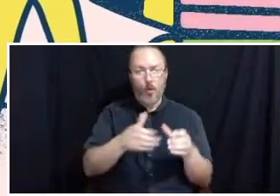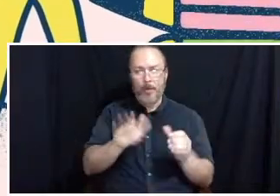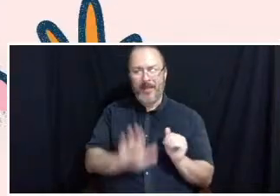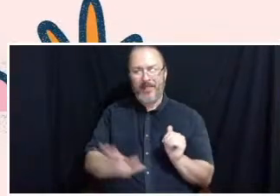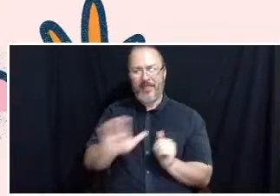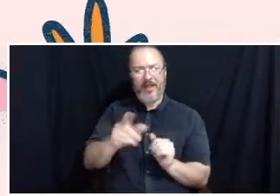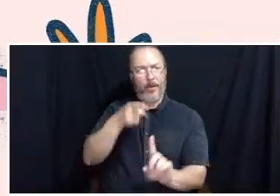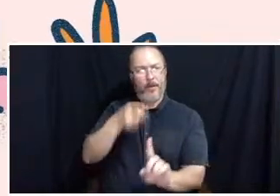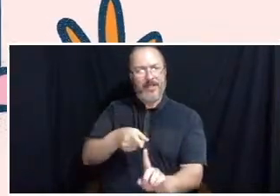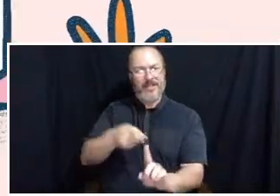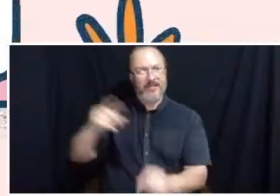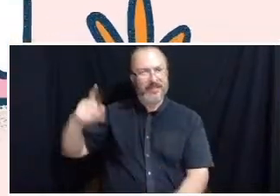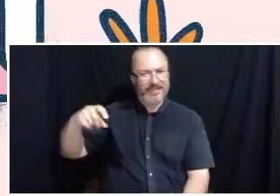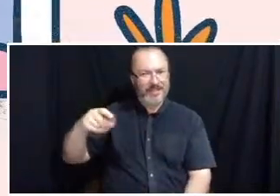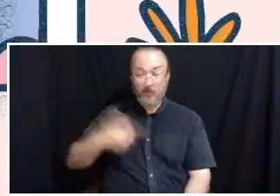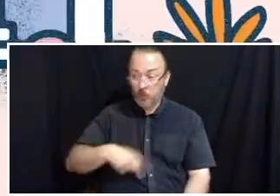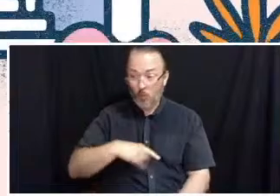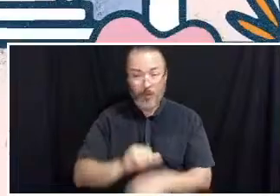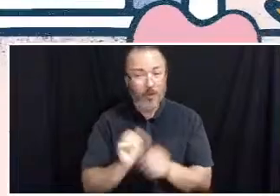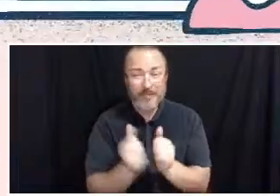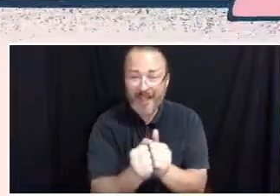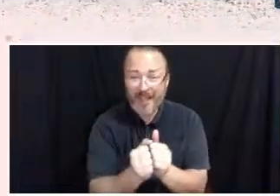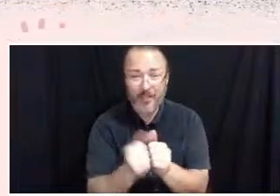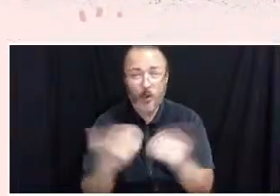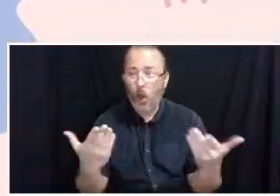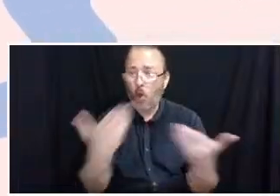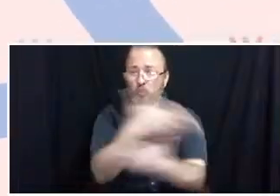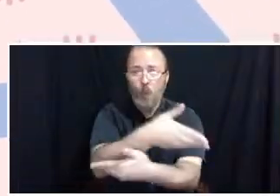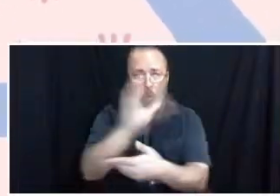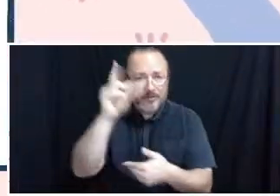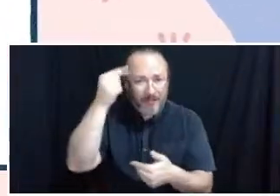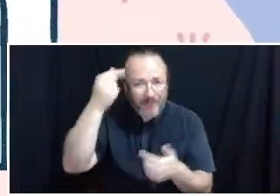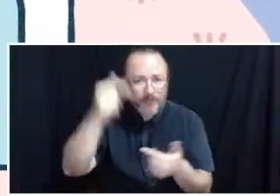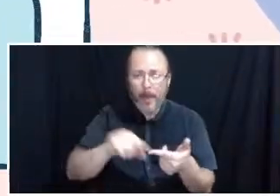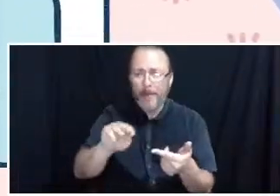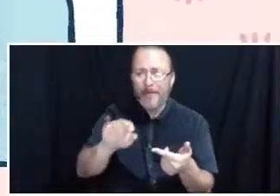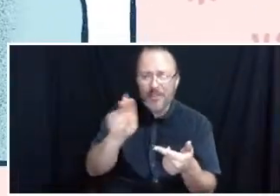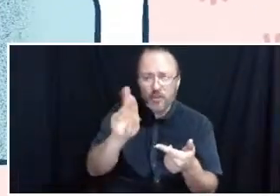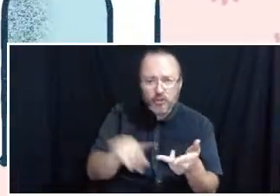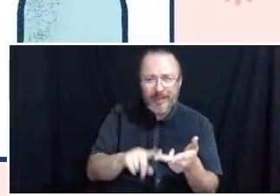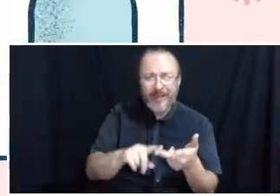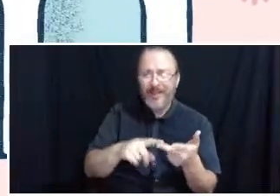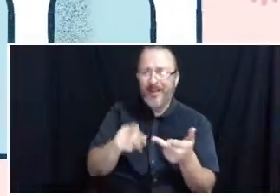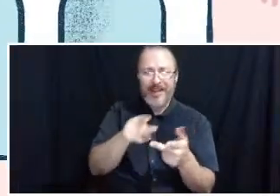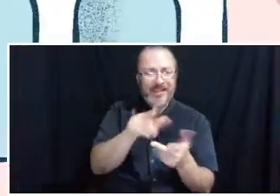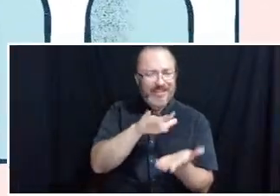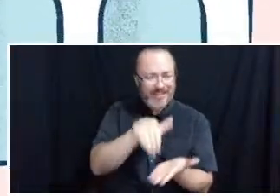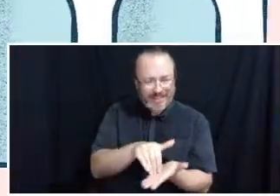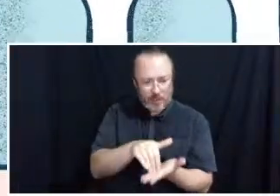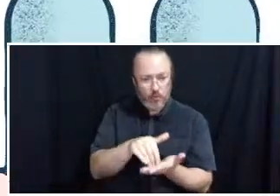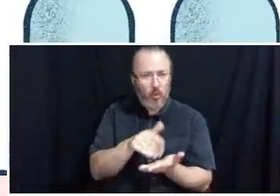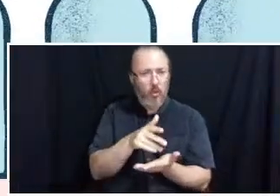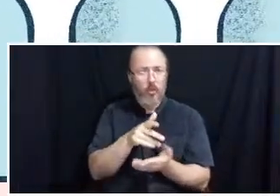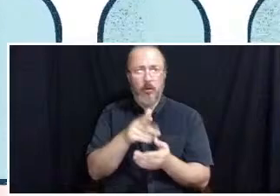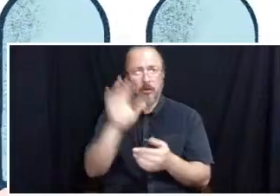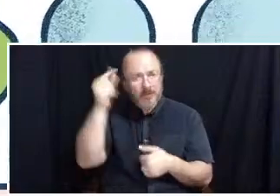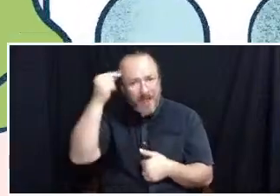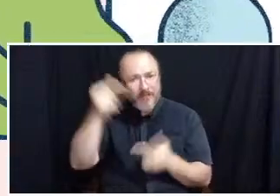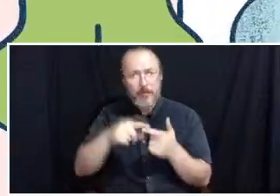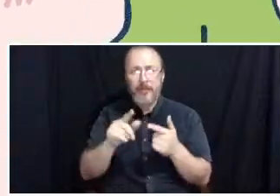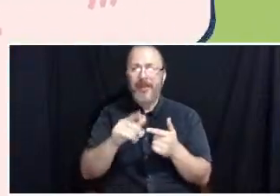devons travailler ensemble sur ces questions dans tous les ministères, de l'administration centrale aux autorités locales, avec les gouvernements soutenus par la